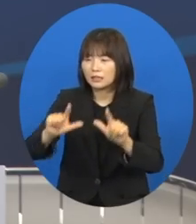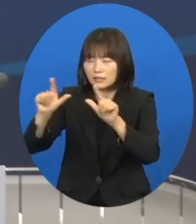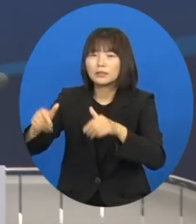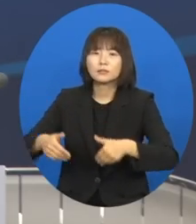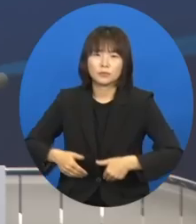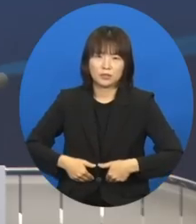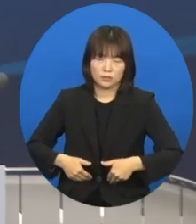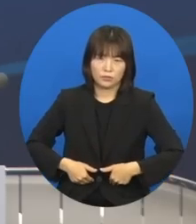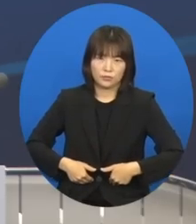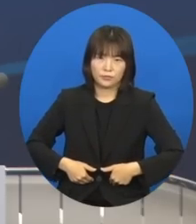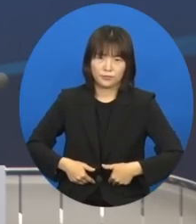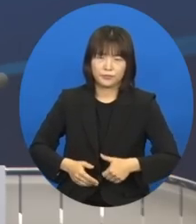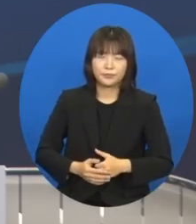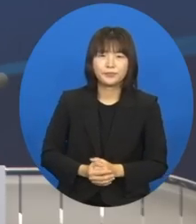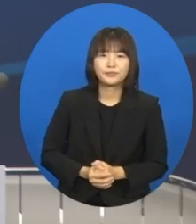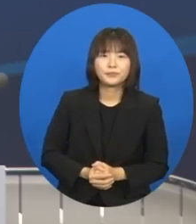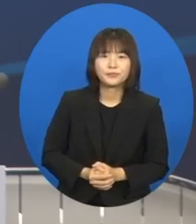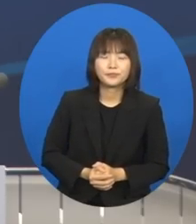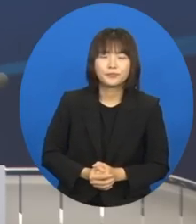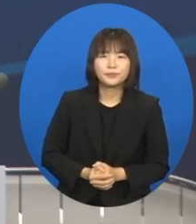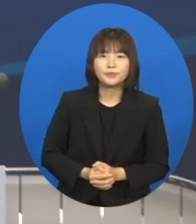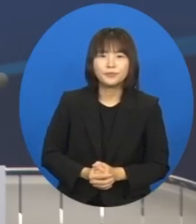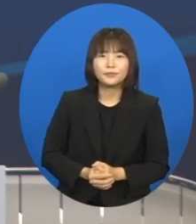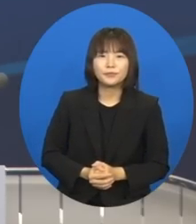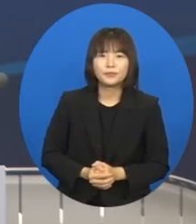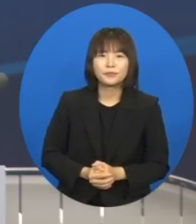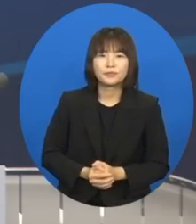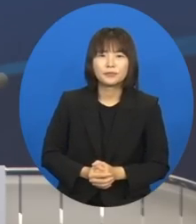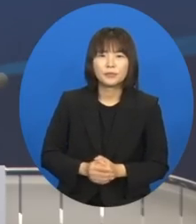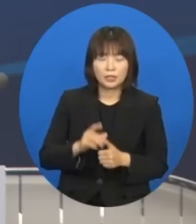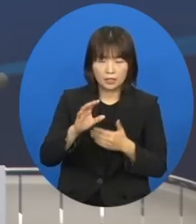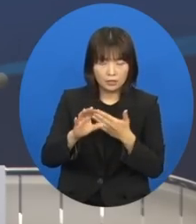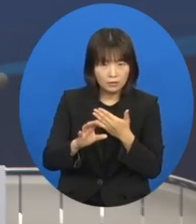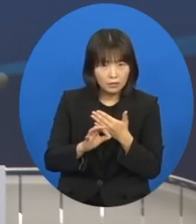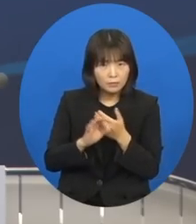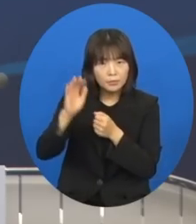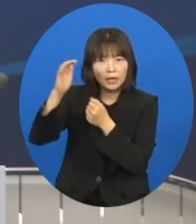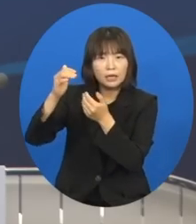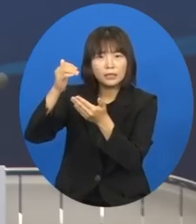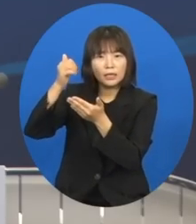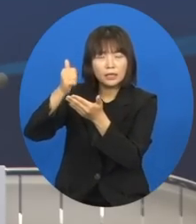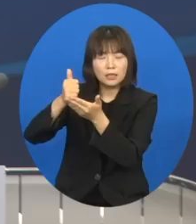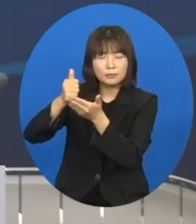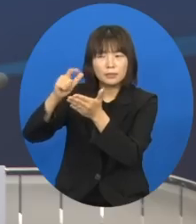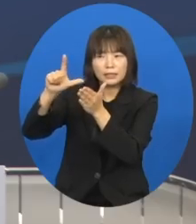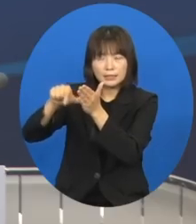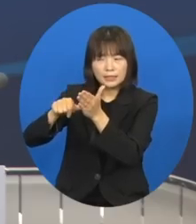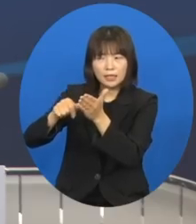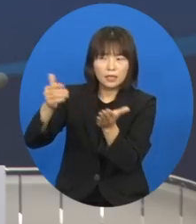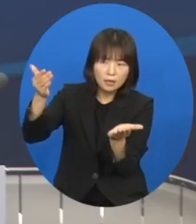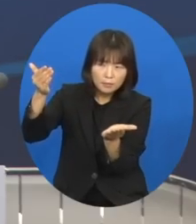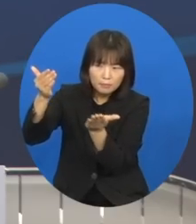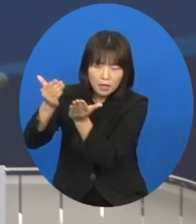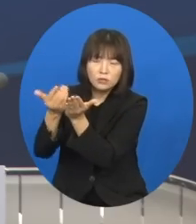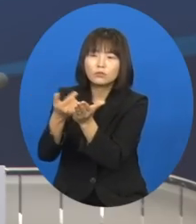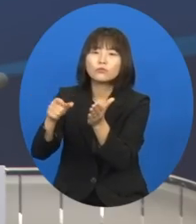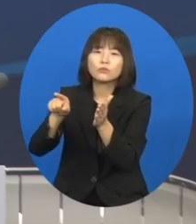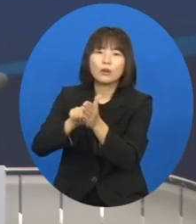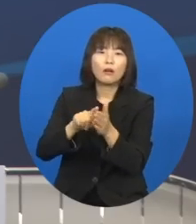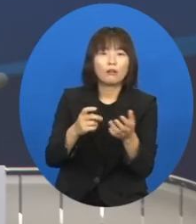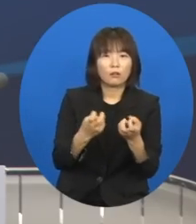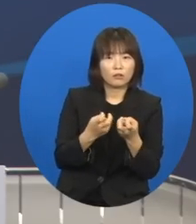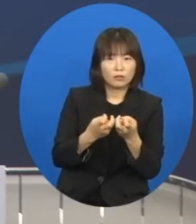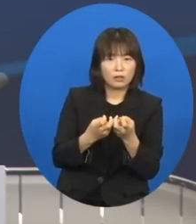하나님의 카이로스를 우리가 생각하셔야 합니다. 그러면 우리가 하나님의 시간표에 맞추기 위해서 우리는 어떻게 해야 하나?